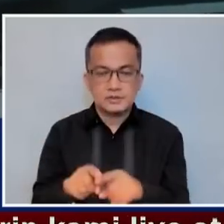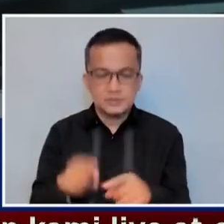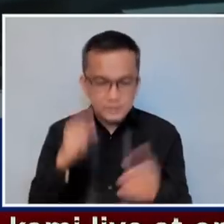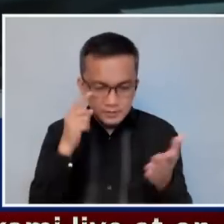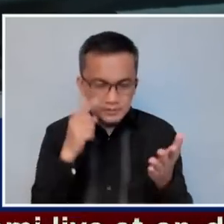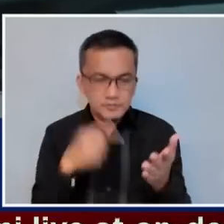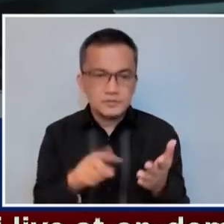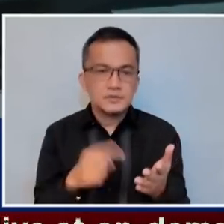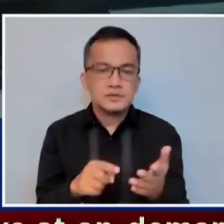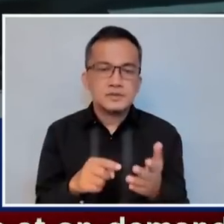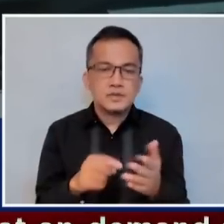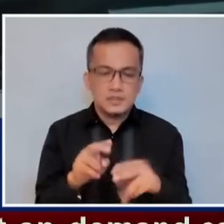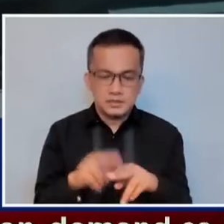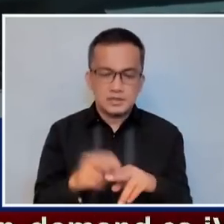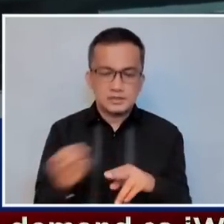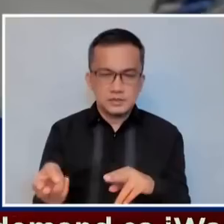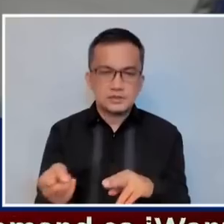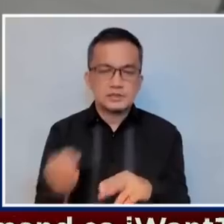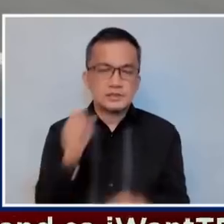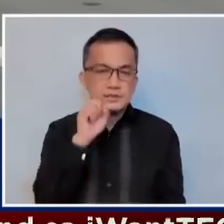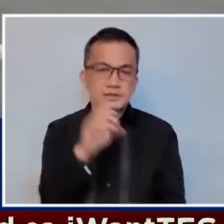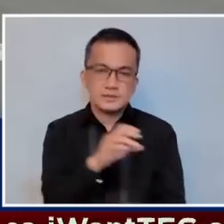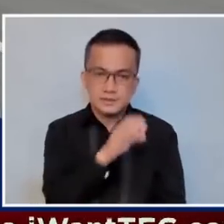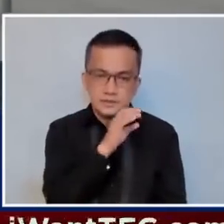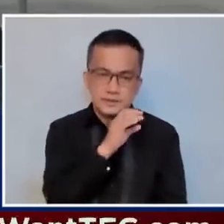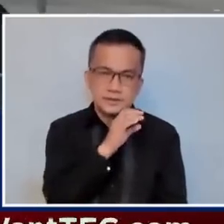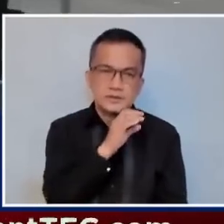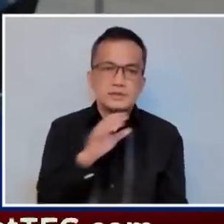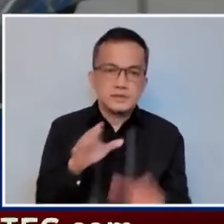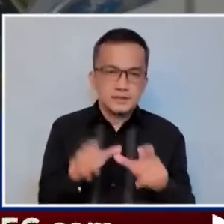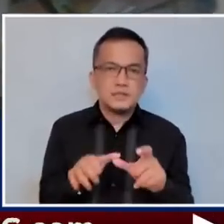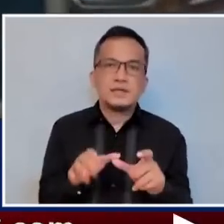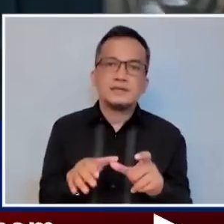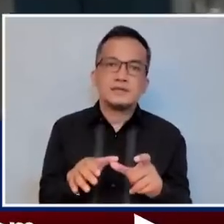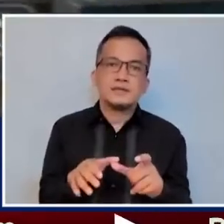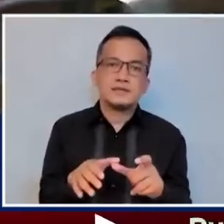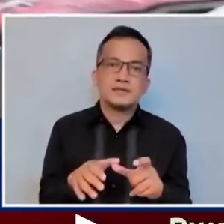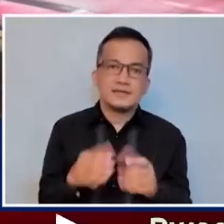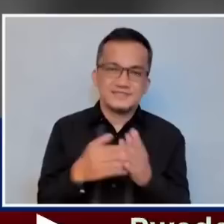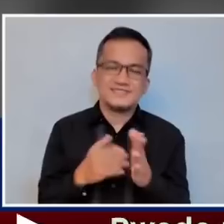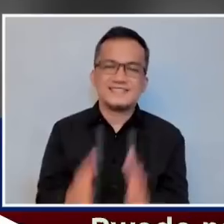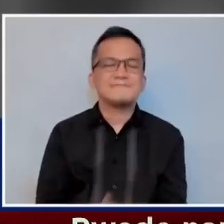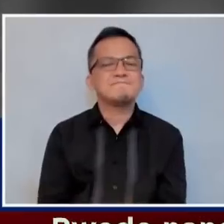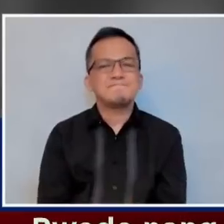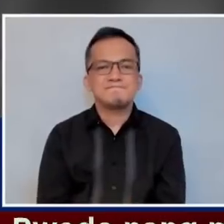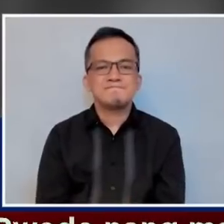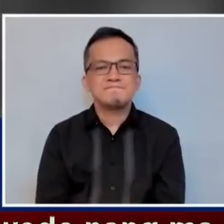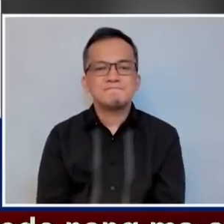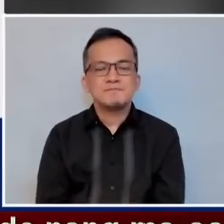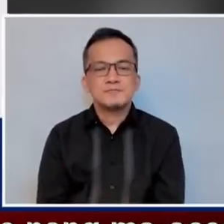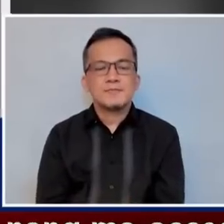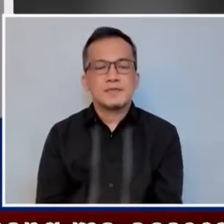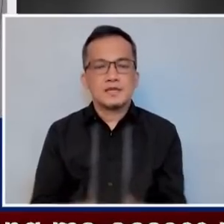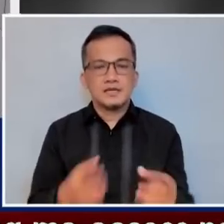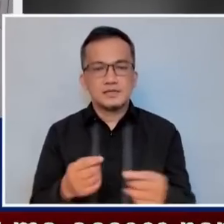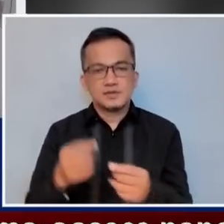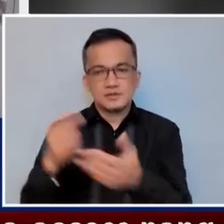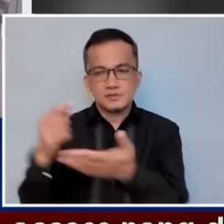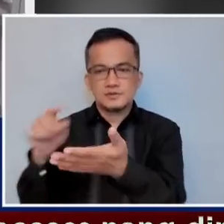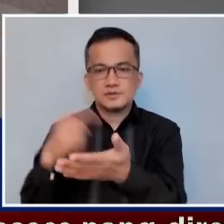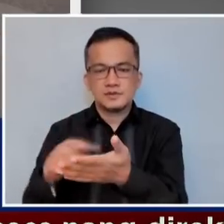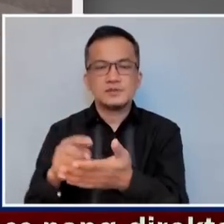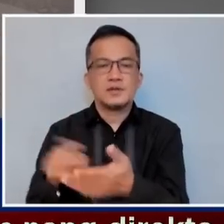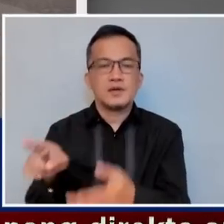ang mga discounts para sa mga senior citizen, PWD at estudyante. Nagsagawa ng random check ang mga